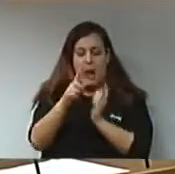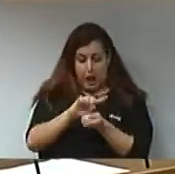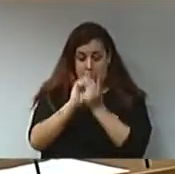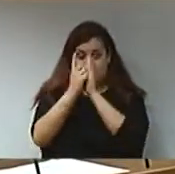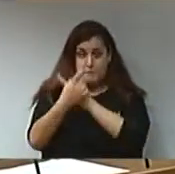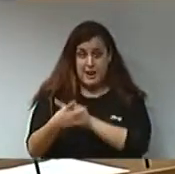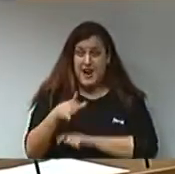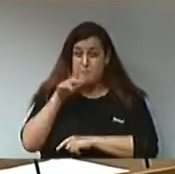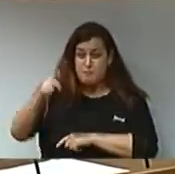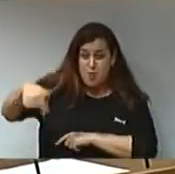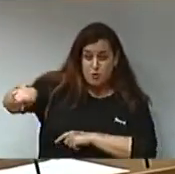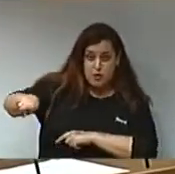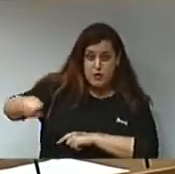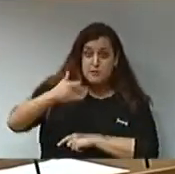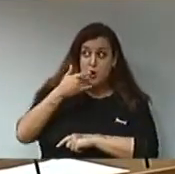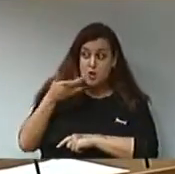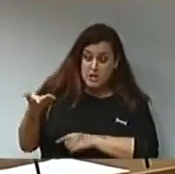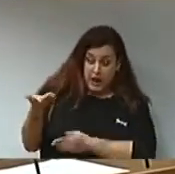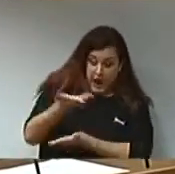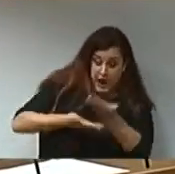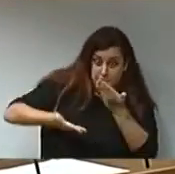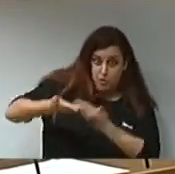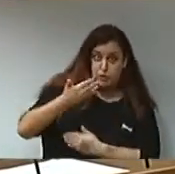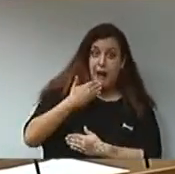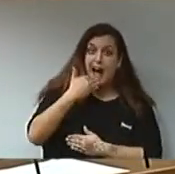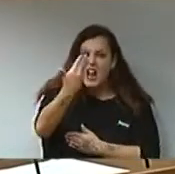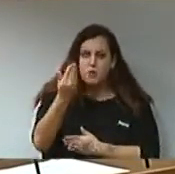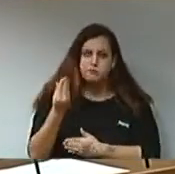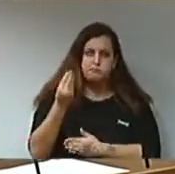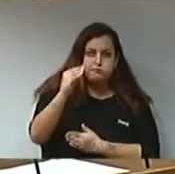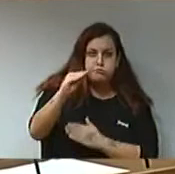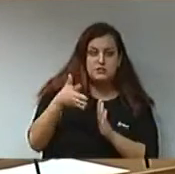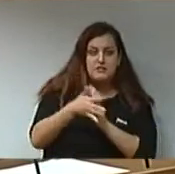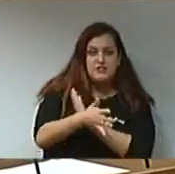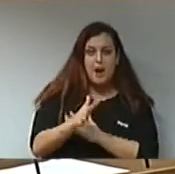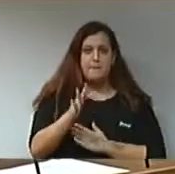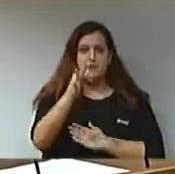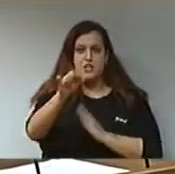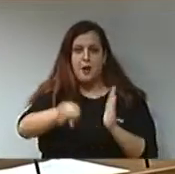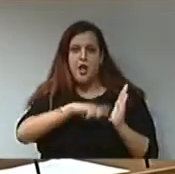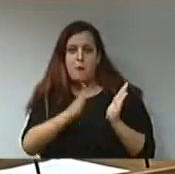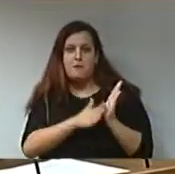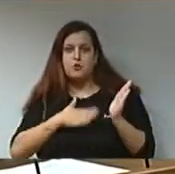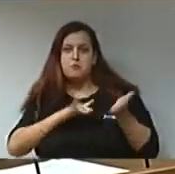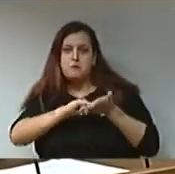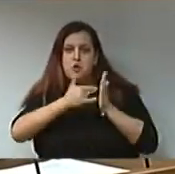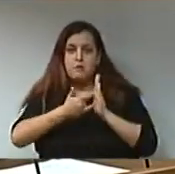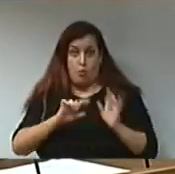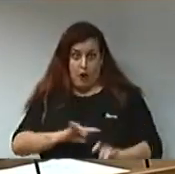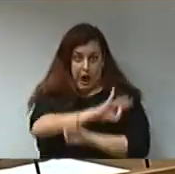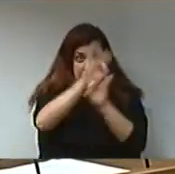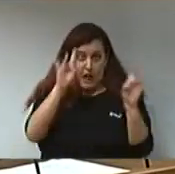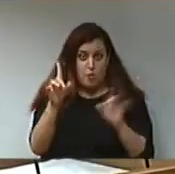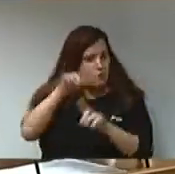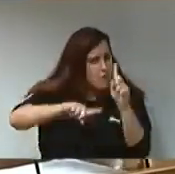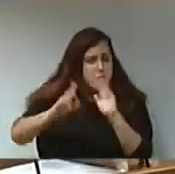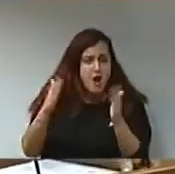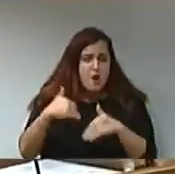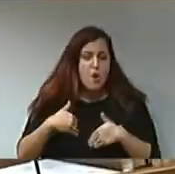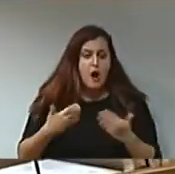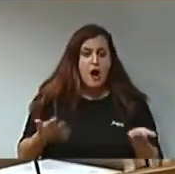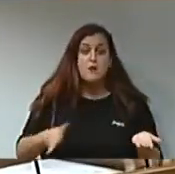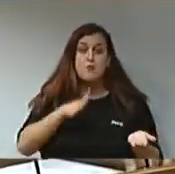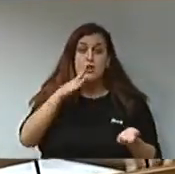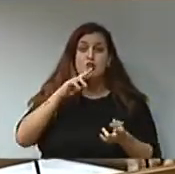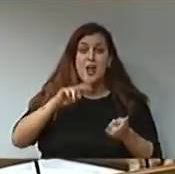si vostè aporta alguna cosa que completa, que és positiva o que puguem compartir, clar que sí, cap problema. Per això